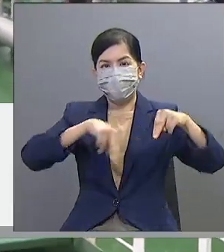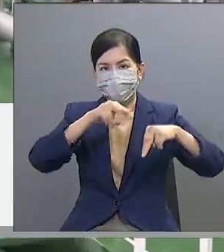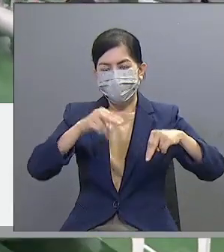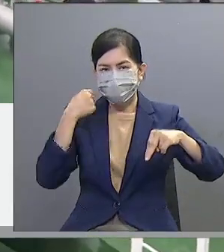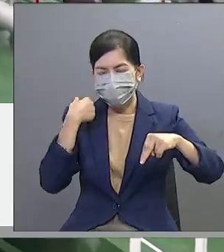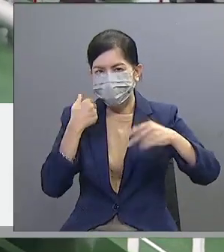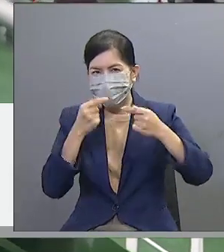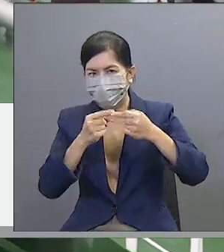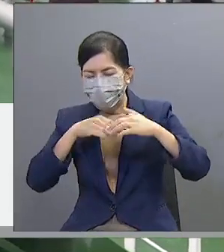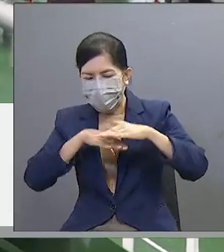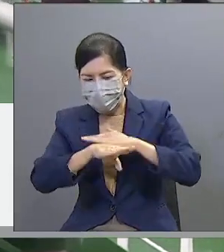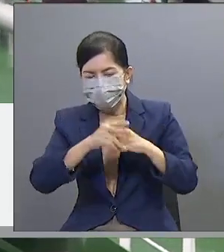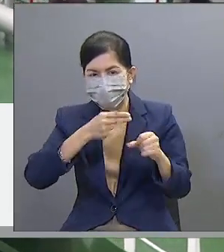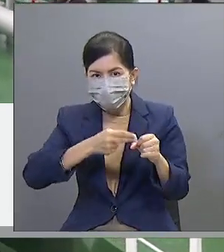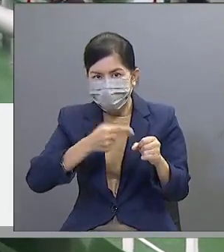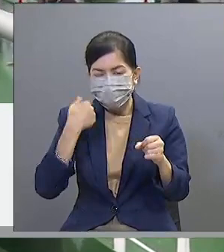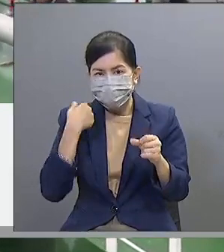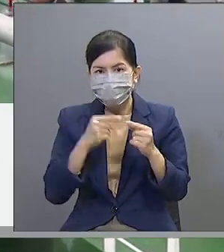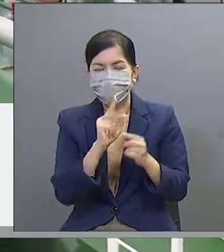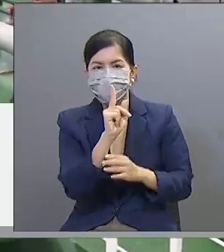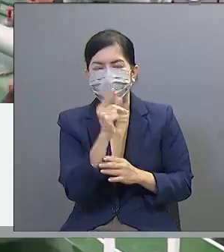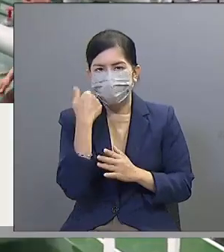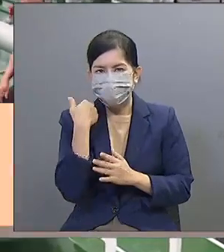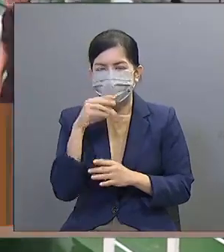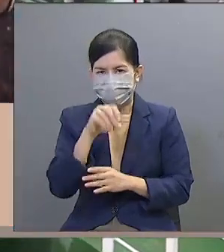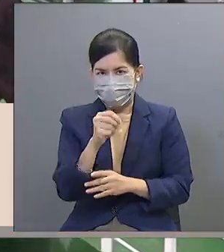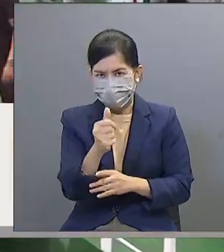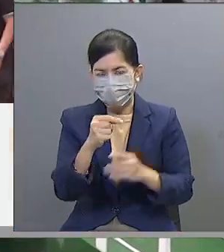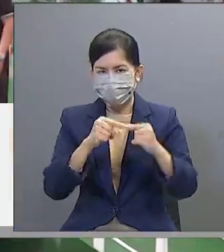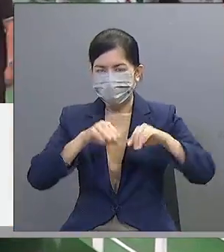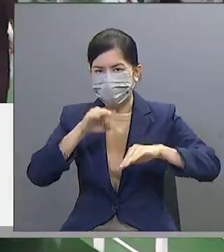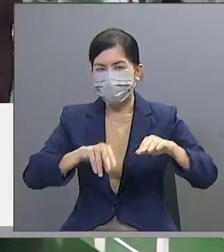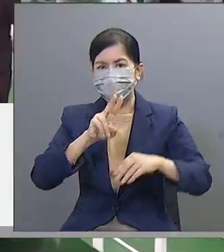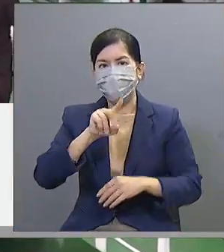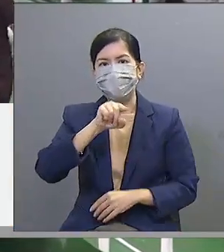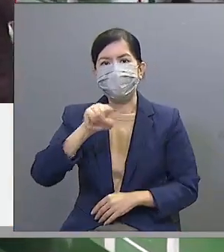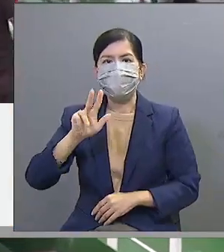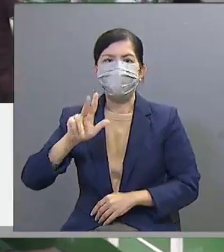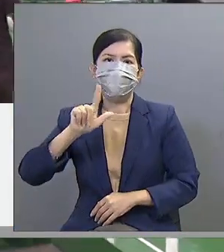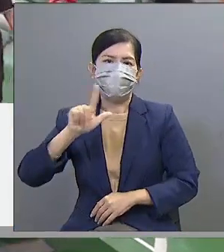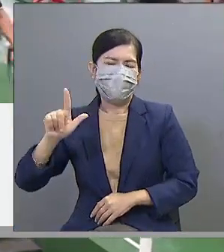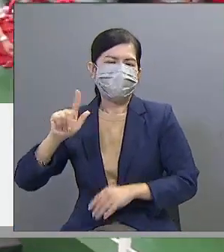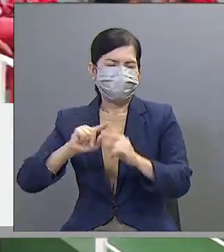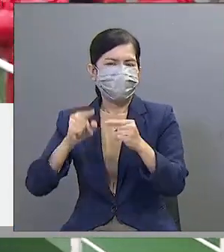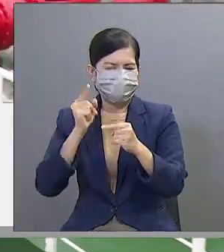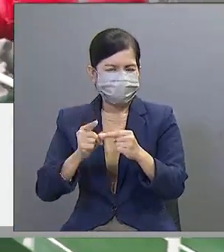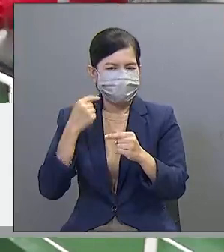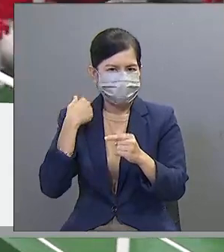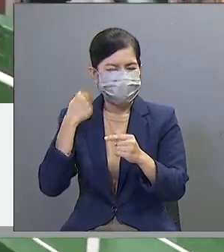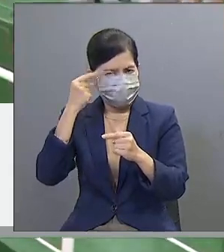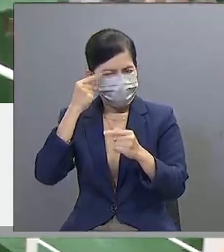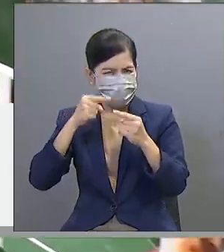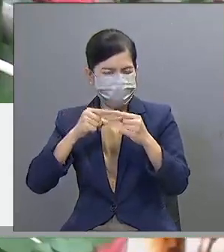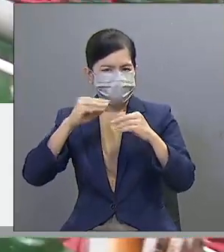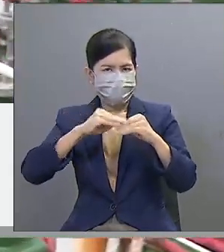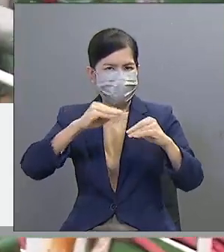เขียวกรมสามารถตรวจจับได้ราว 2-3 ล้านลิตรค่ะแต่จริงๆแล้วกรมมองว่ามากกว่านั้นนะคะเพราะว่าระบบการติดตั้ง